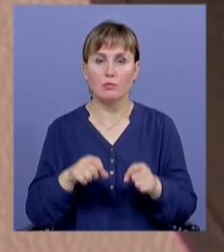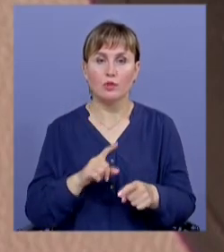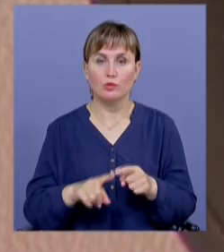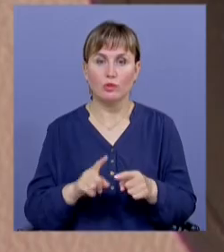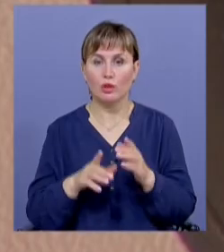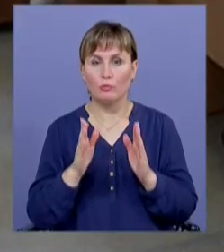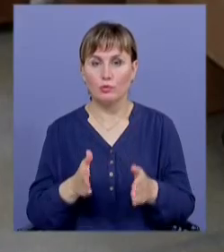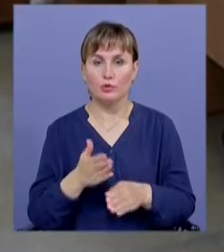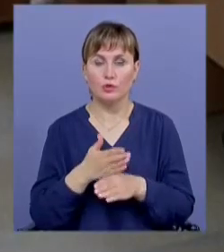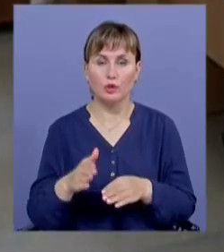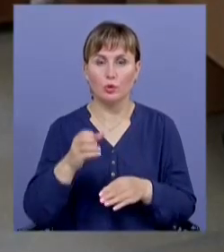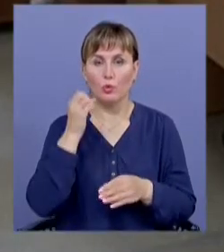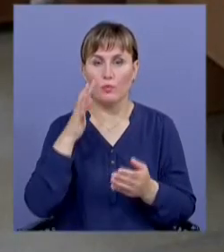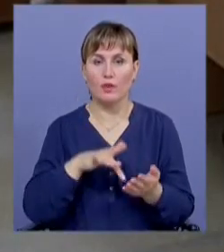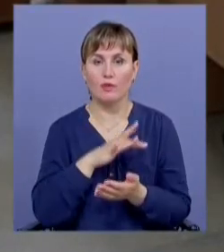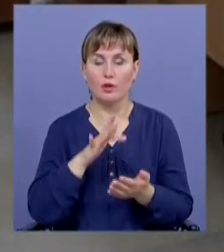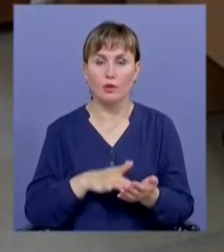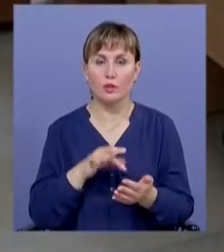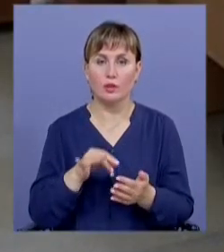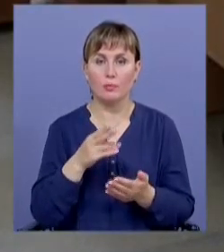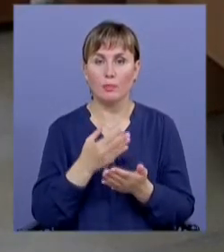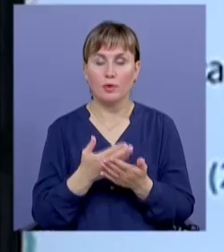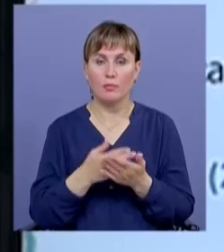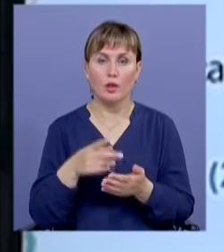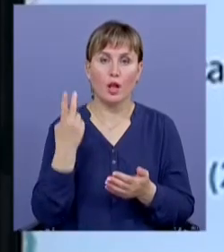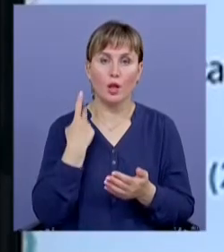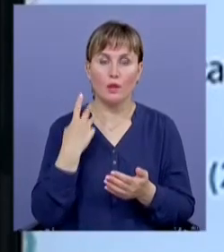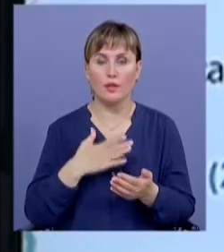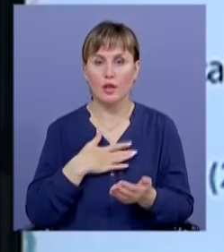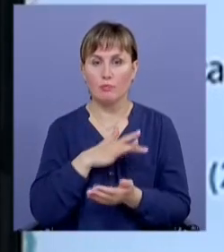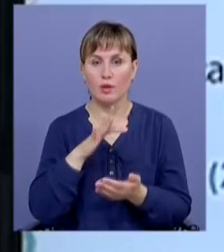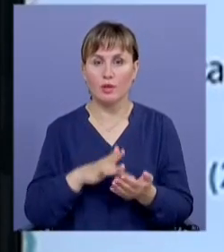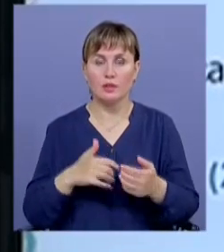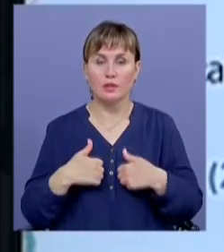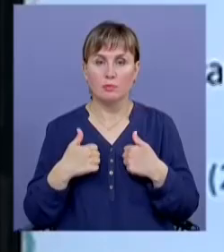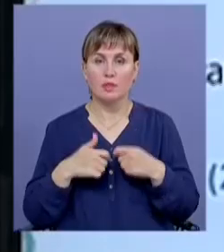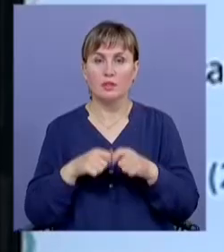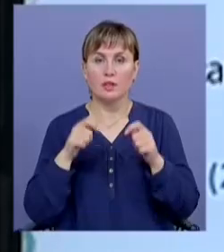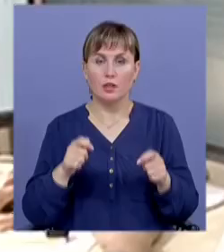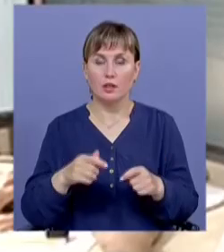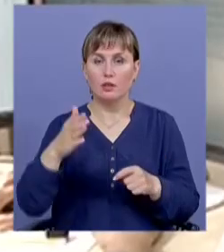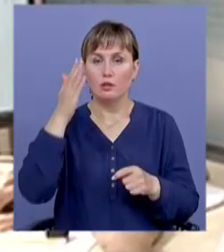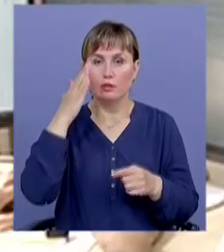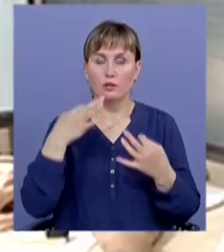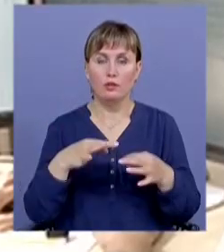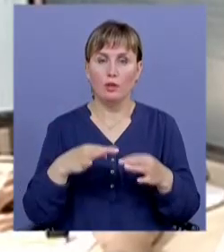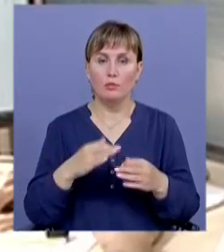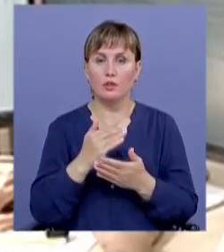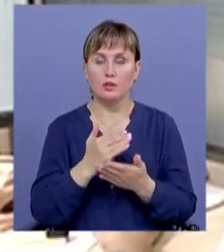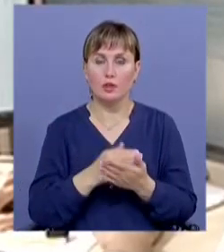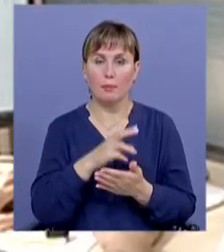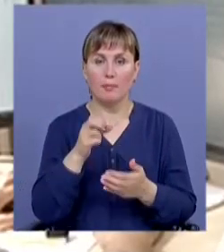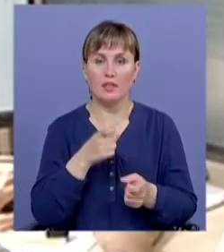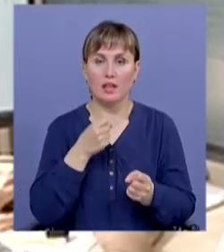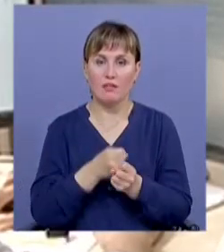она станет частью умного города. Ведь именно по примеру Лондона наш мегаполис стремится создать интеллектуальную транспортную систему без